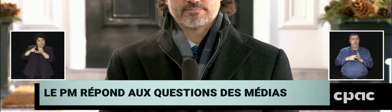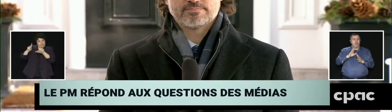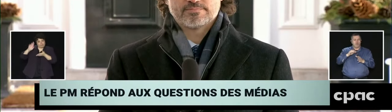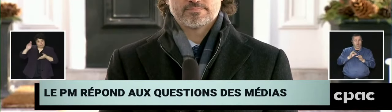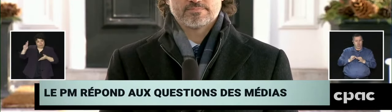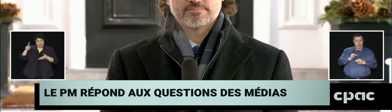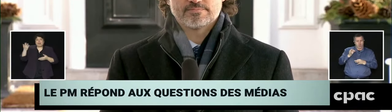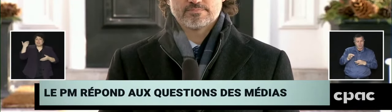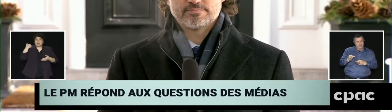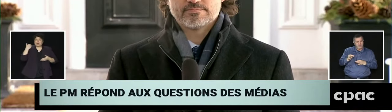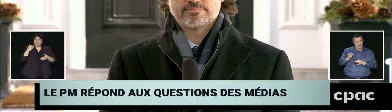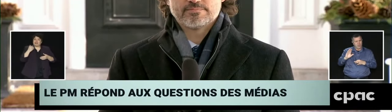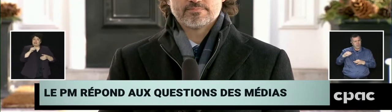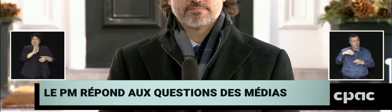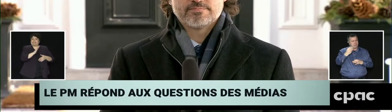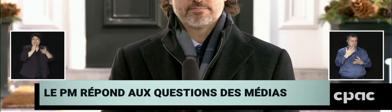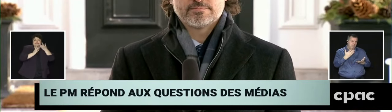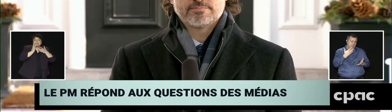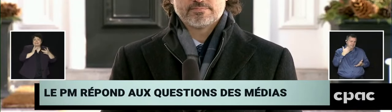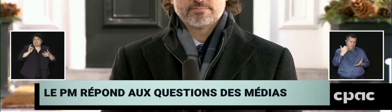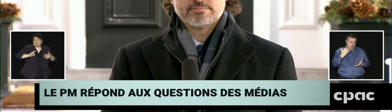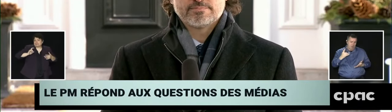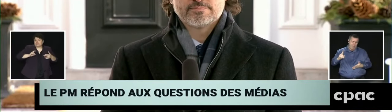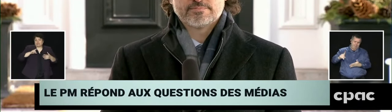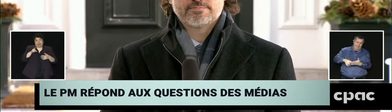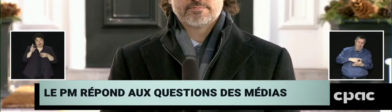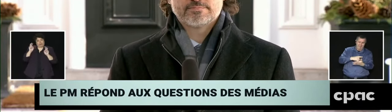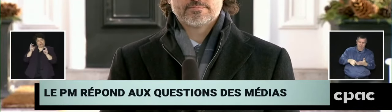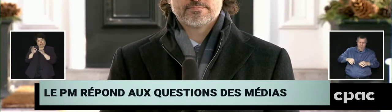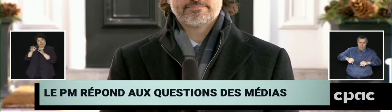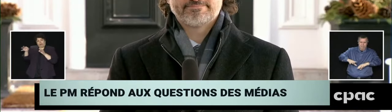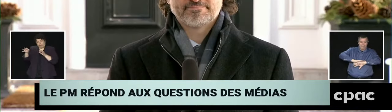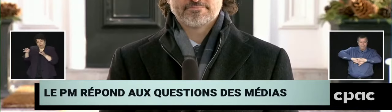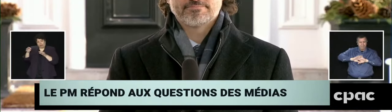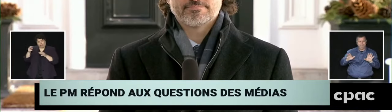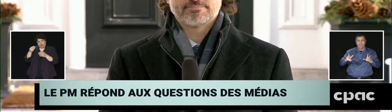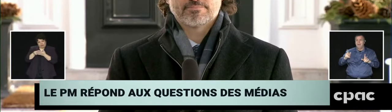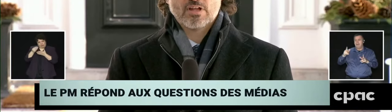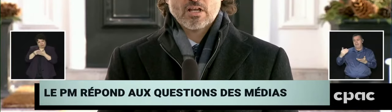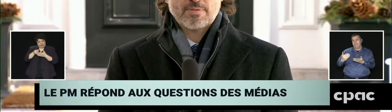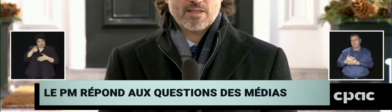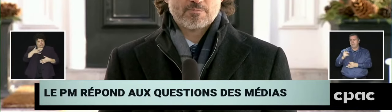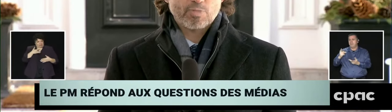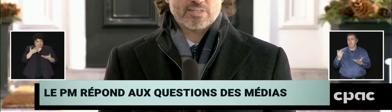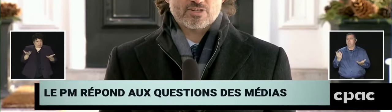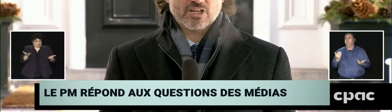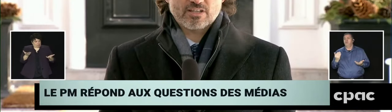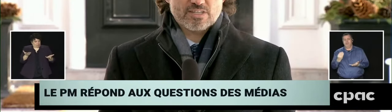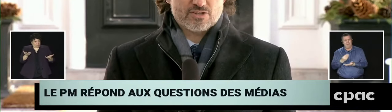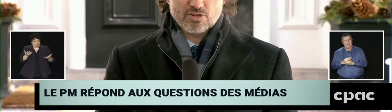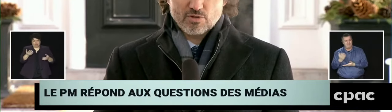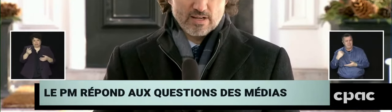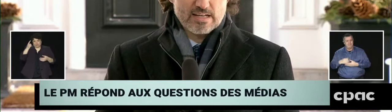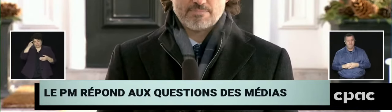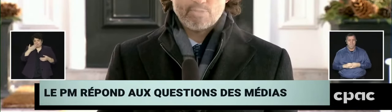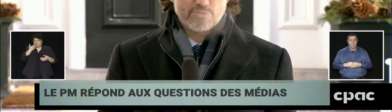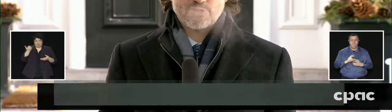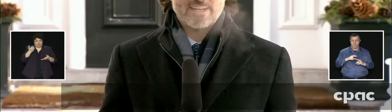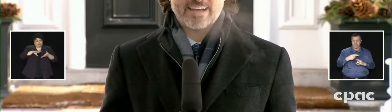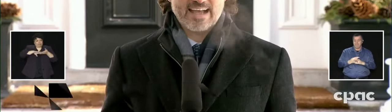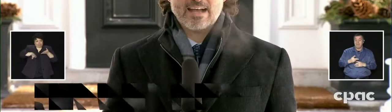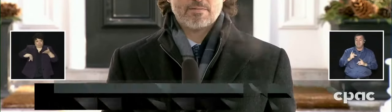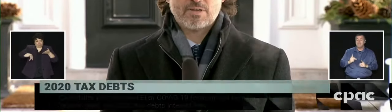ce remboursement, on ne serait pas mieux de l'annuler comme c'est pour des gens qui étaient dans le besoin? Bien, pour les gens qui sont les